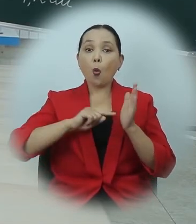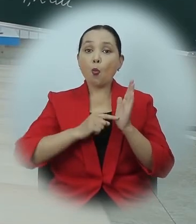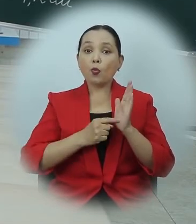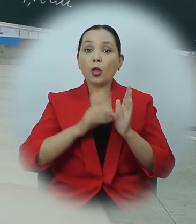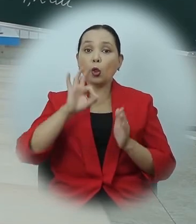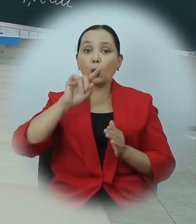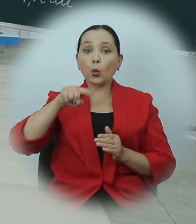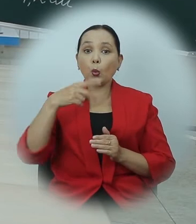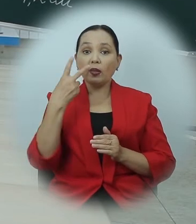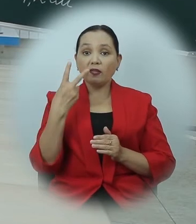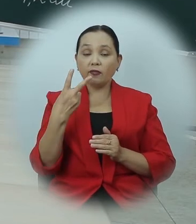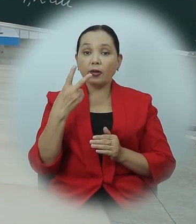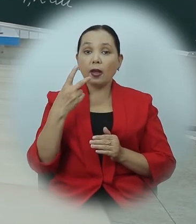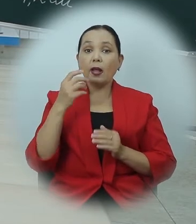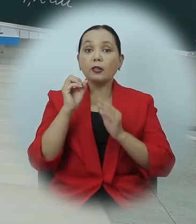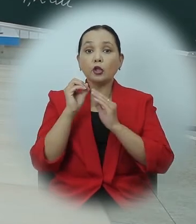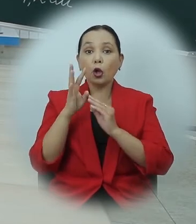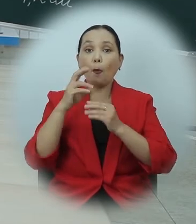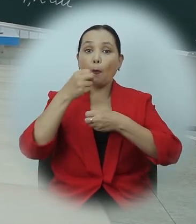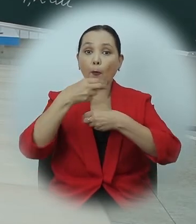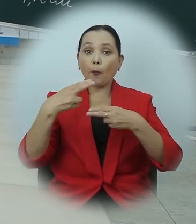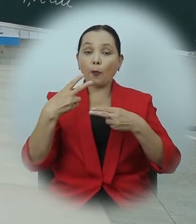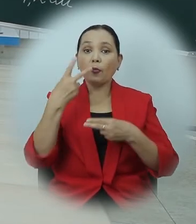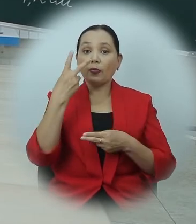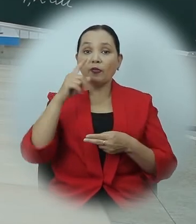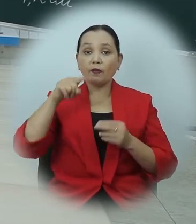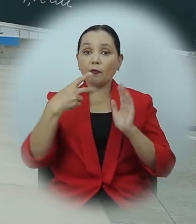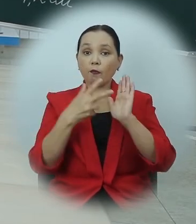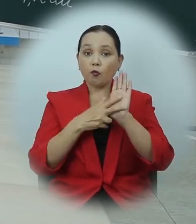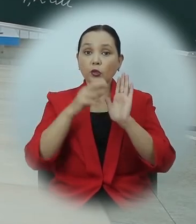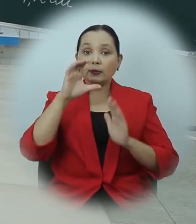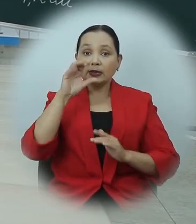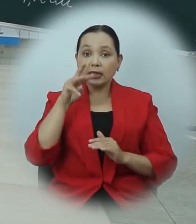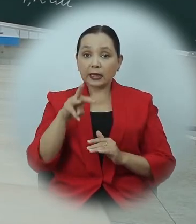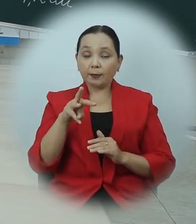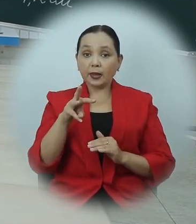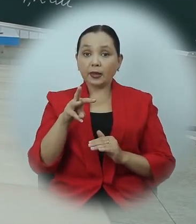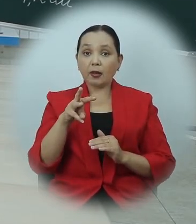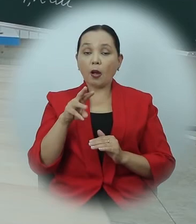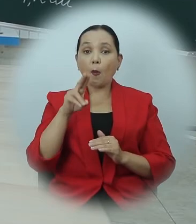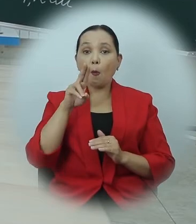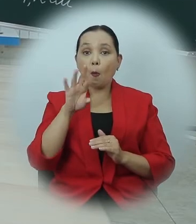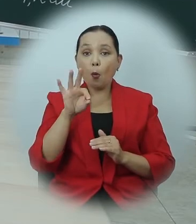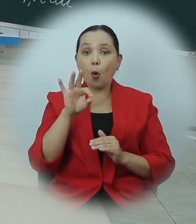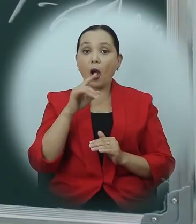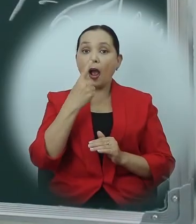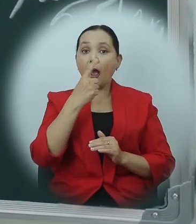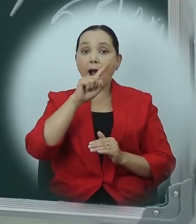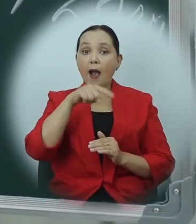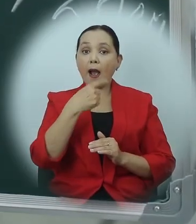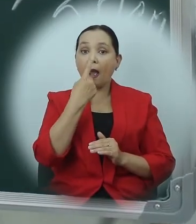умножаем 0,2 на 14, и получается 2,8 сантиметра. По